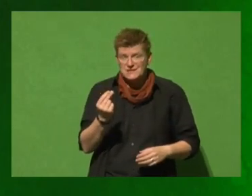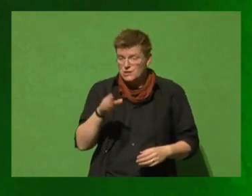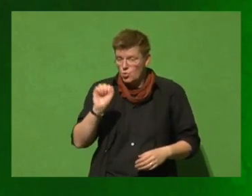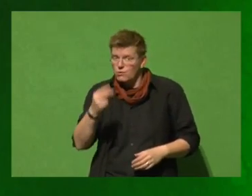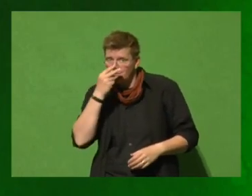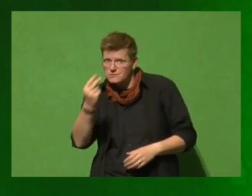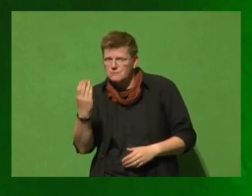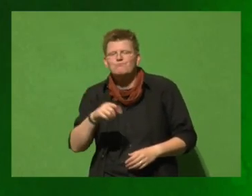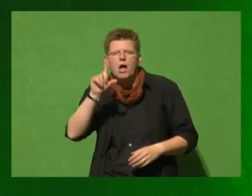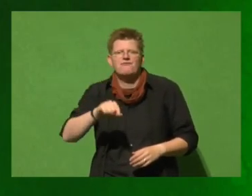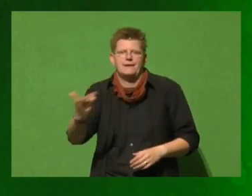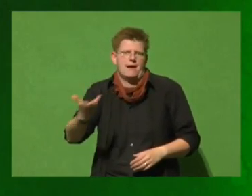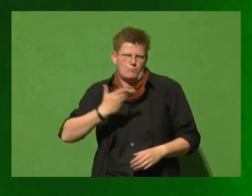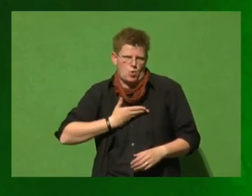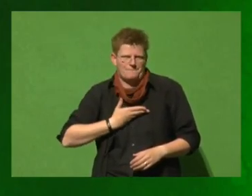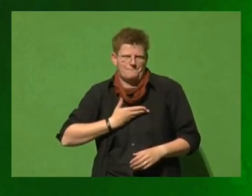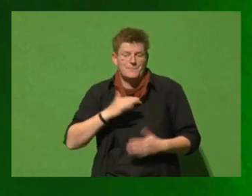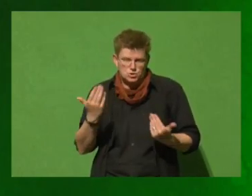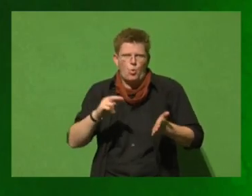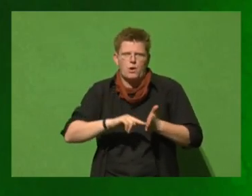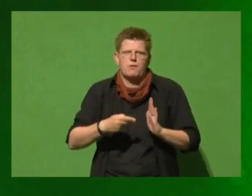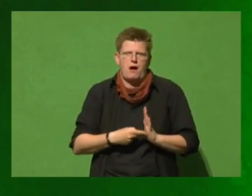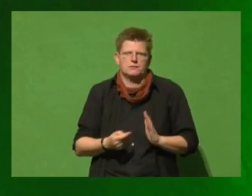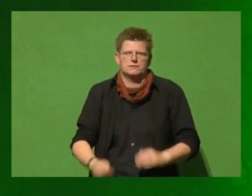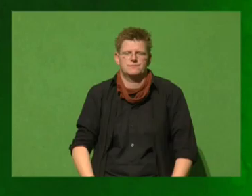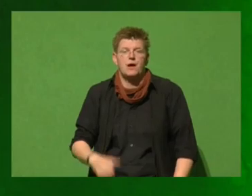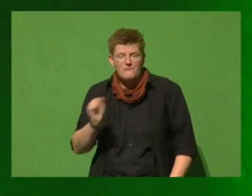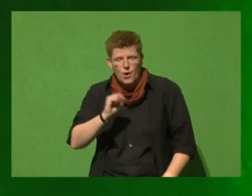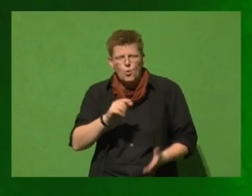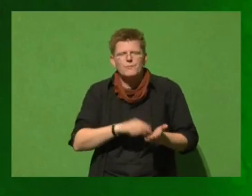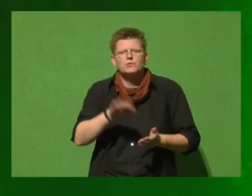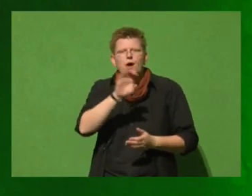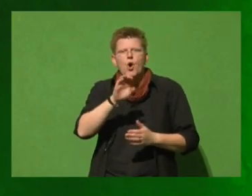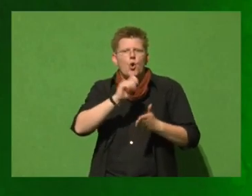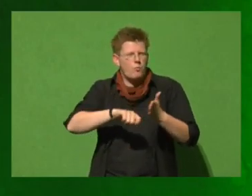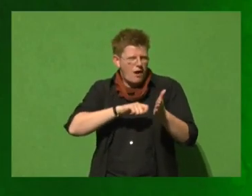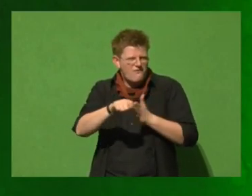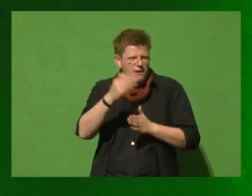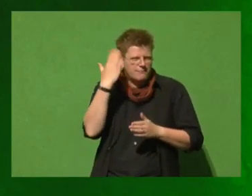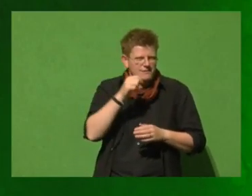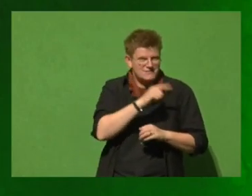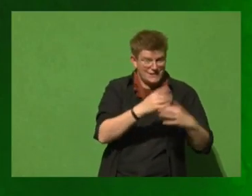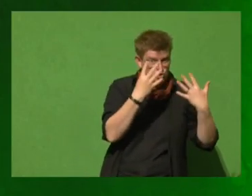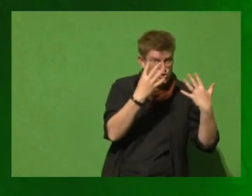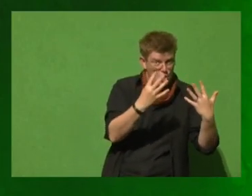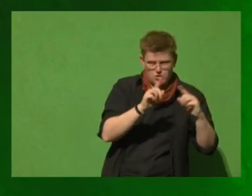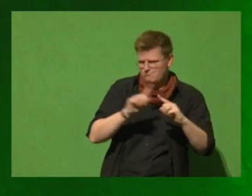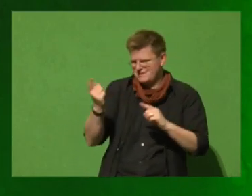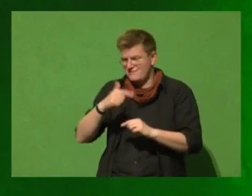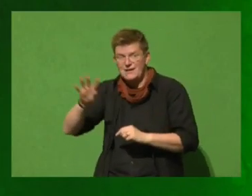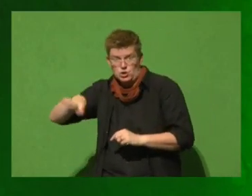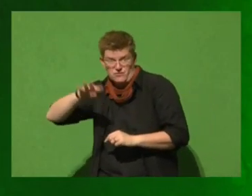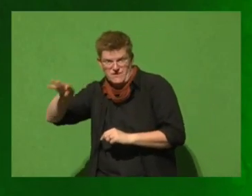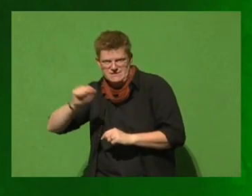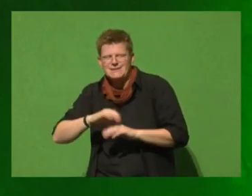dort weniger bekommen werden, weil wir eben bei der Europawahl von 2009 auf 2014 an absoluten Stimmen verloren